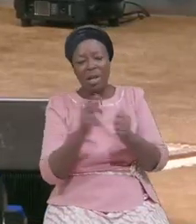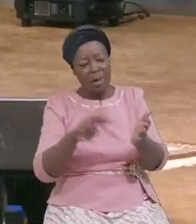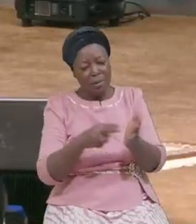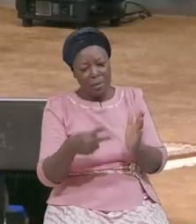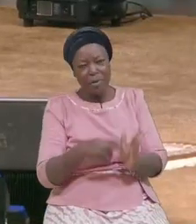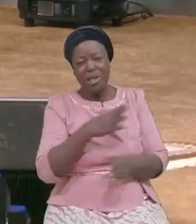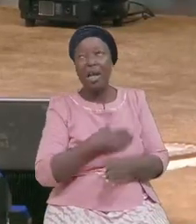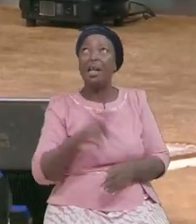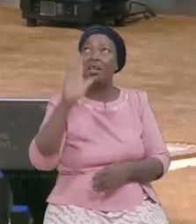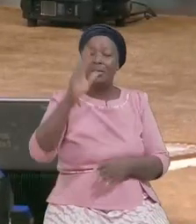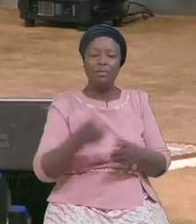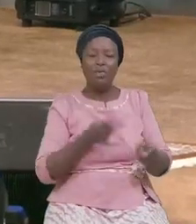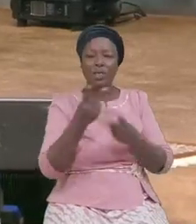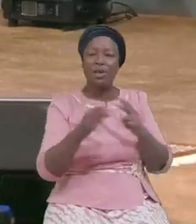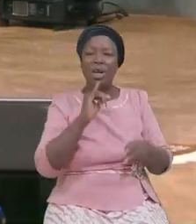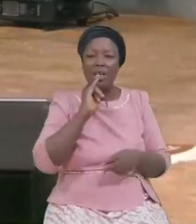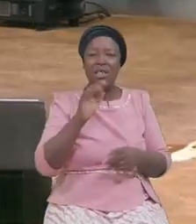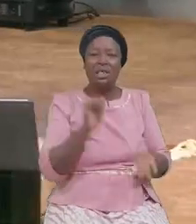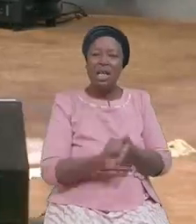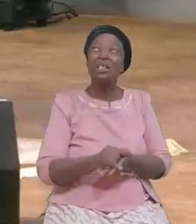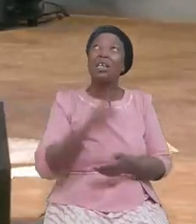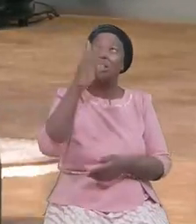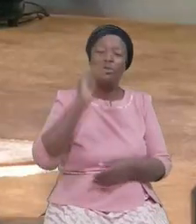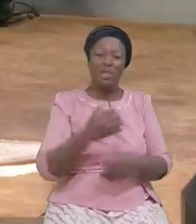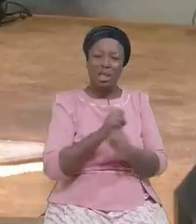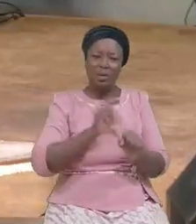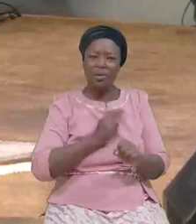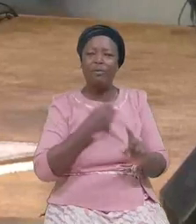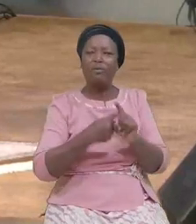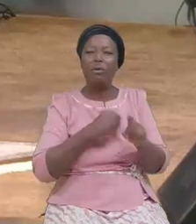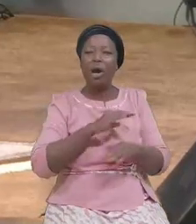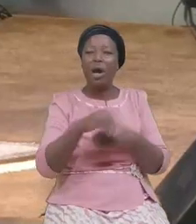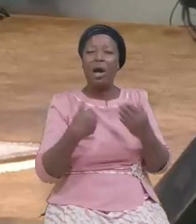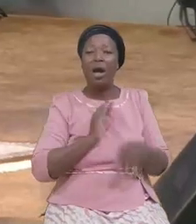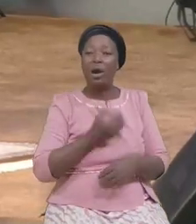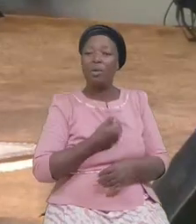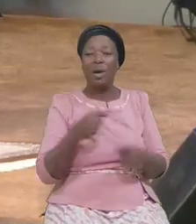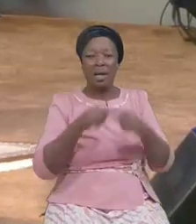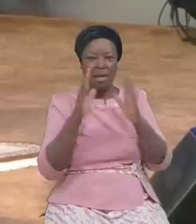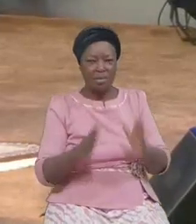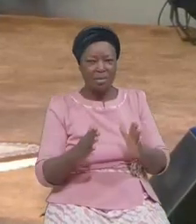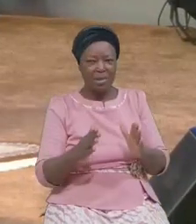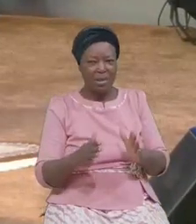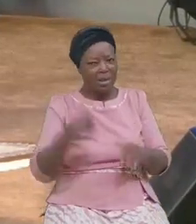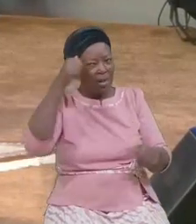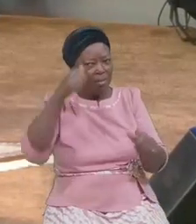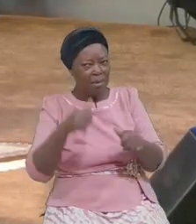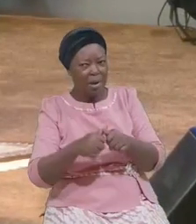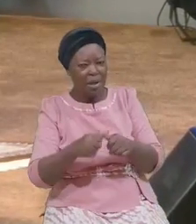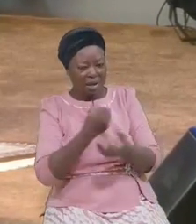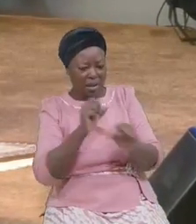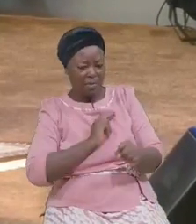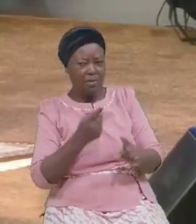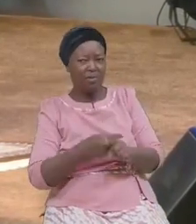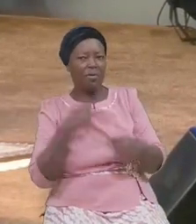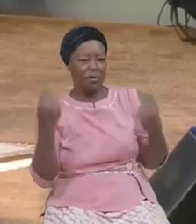que il puisse nous sauver de nos ennemis. Nous comprenons, sauver du péché, ça là, nous comprenons ça, nous